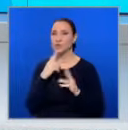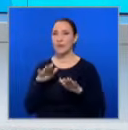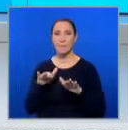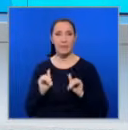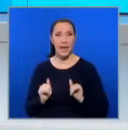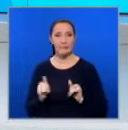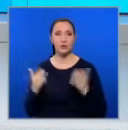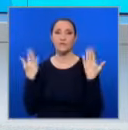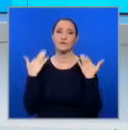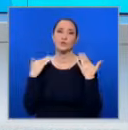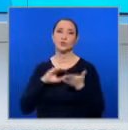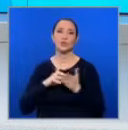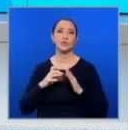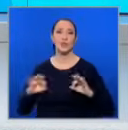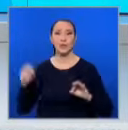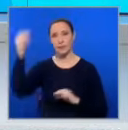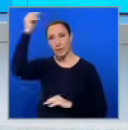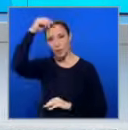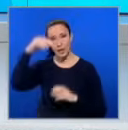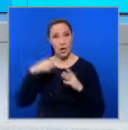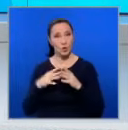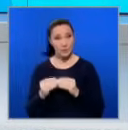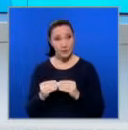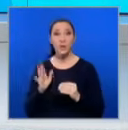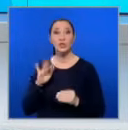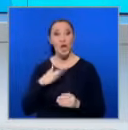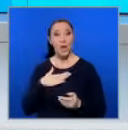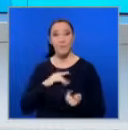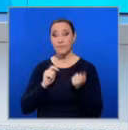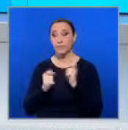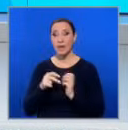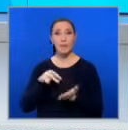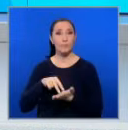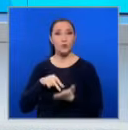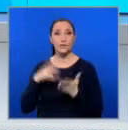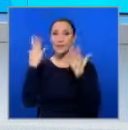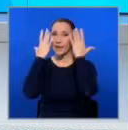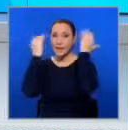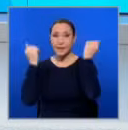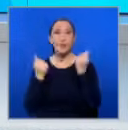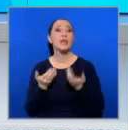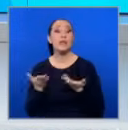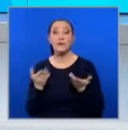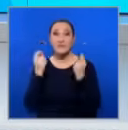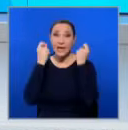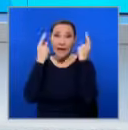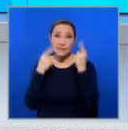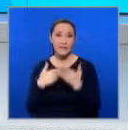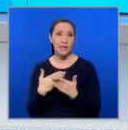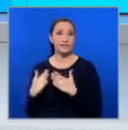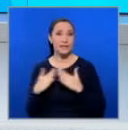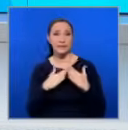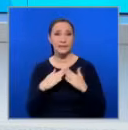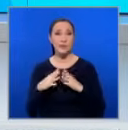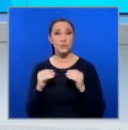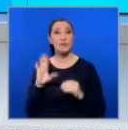в въздушния Шенген на България и Румъния? Ще има ли промяна в позицията на Нидерландия и какви са реакциите в съседна Румъния